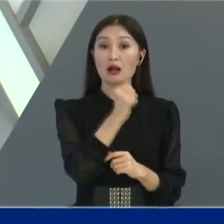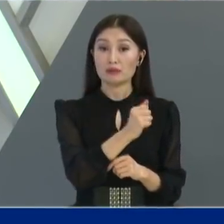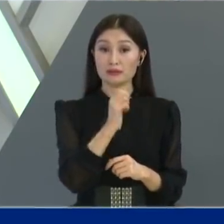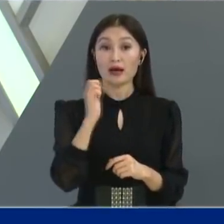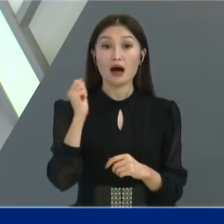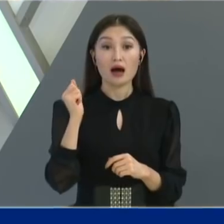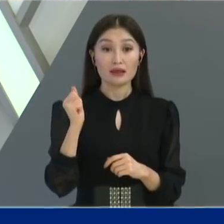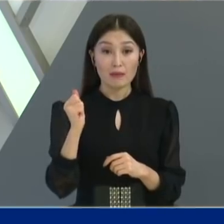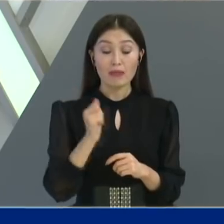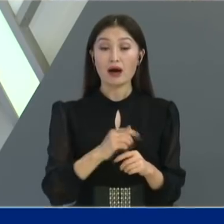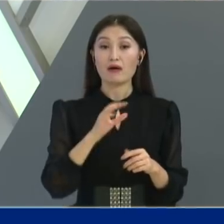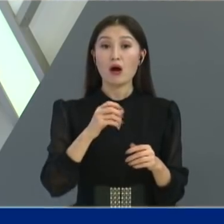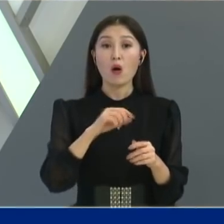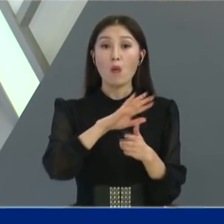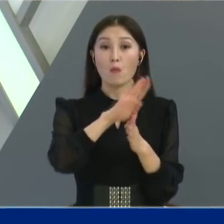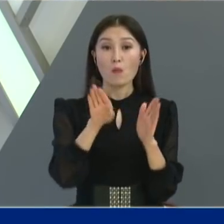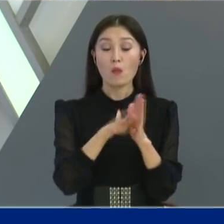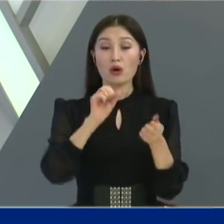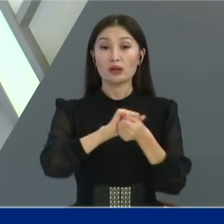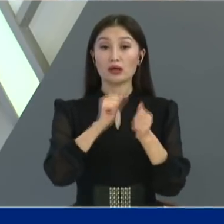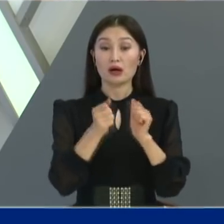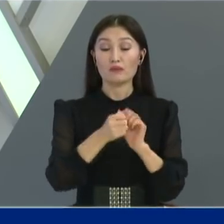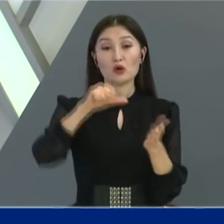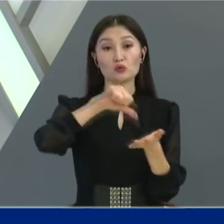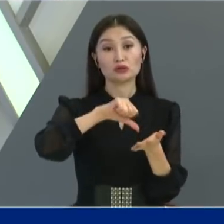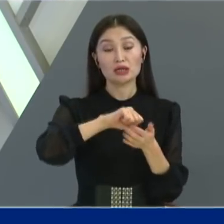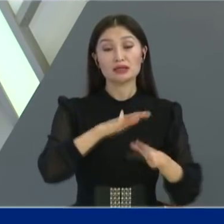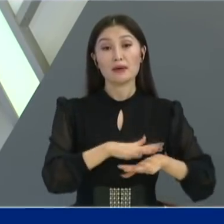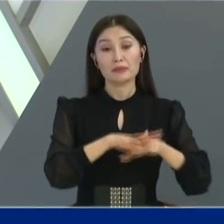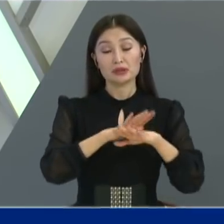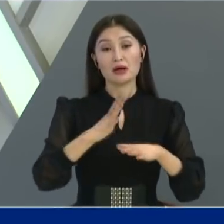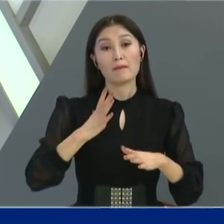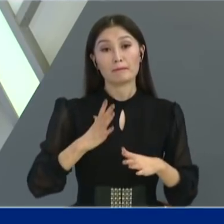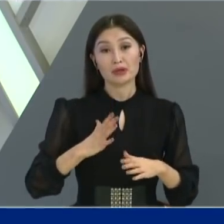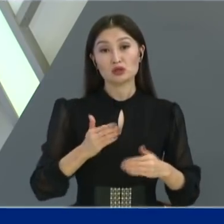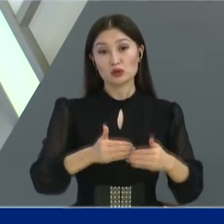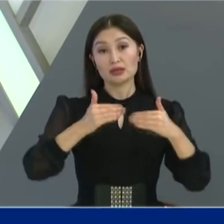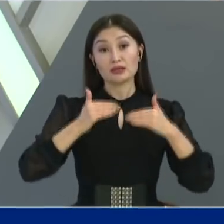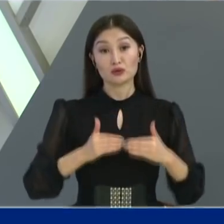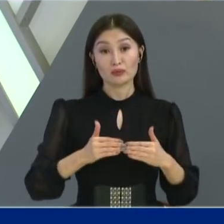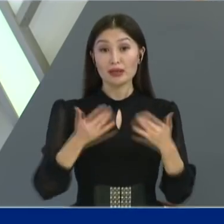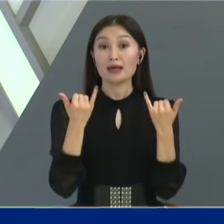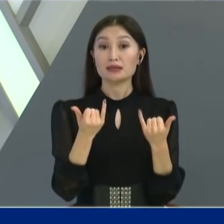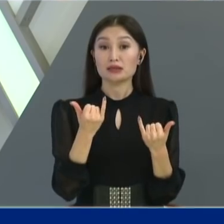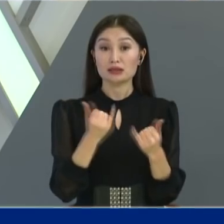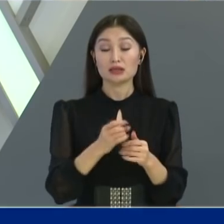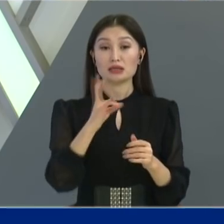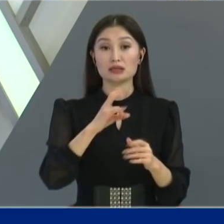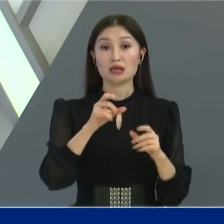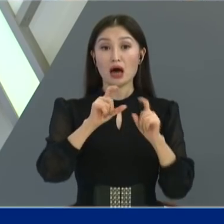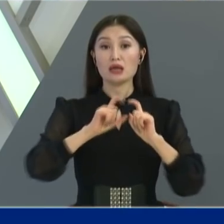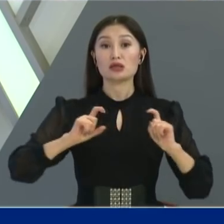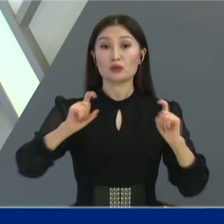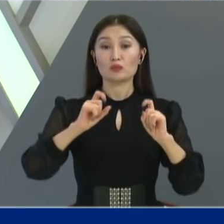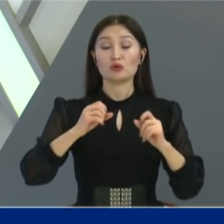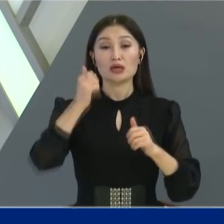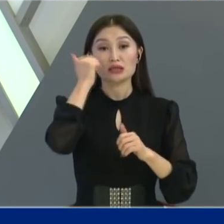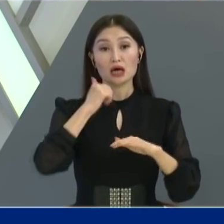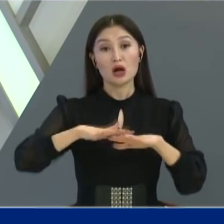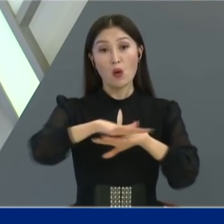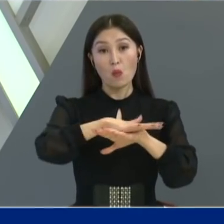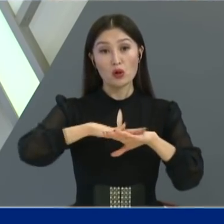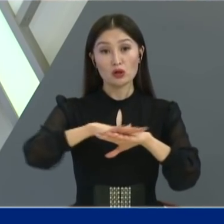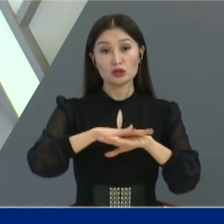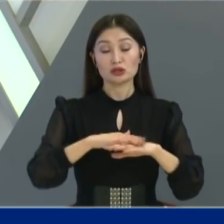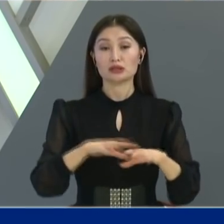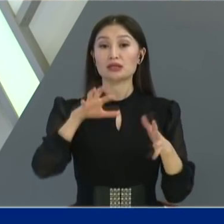Атамбаев. Под градом камней участникам митинга пришлось отступить. В настоящее время трибуну на Старой площади и пространство около